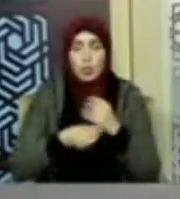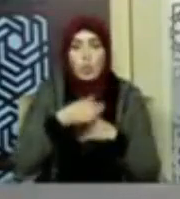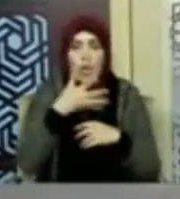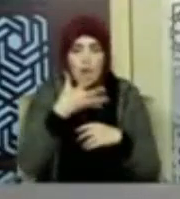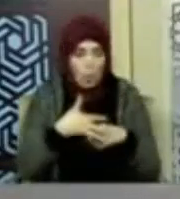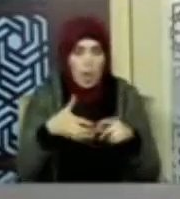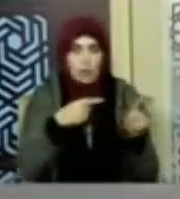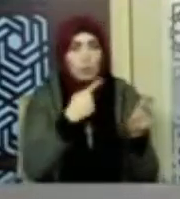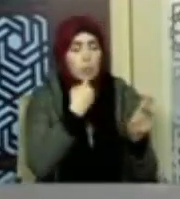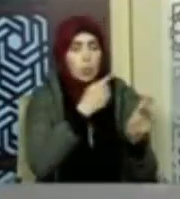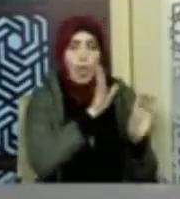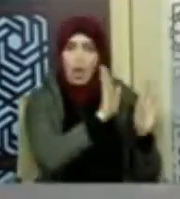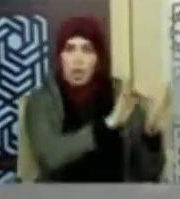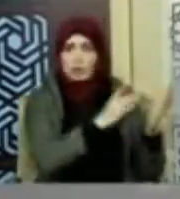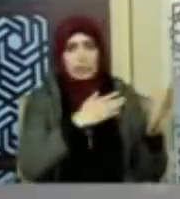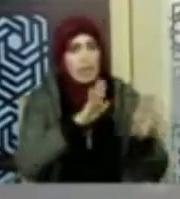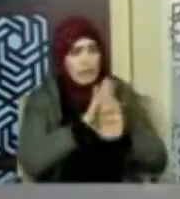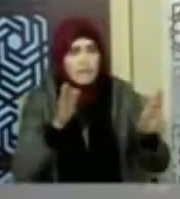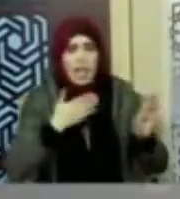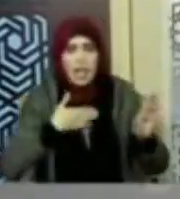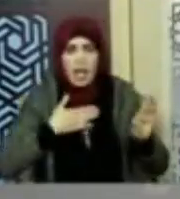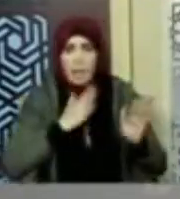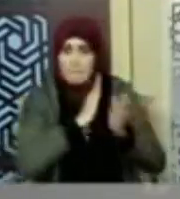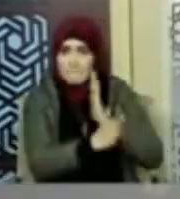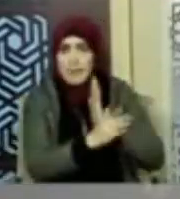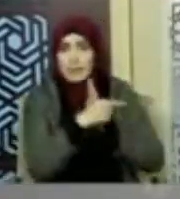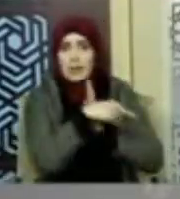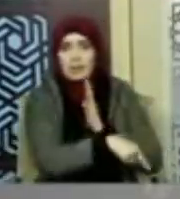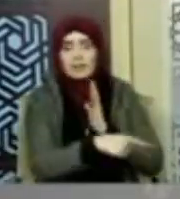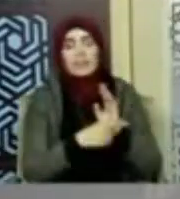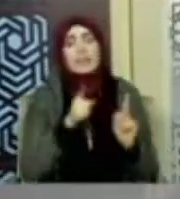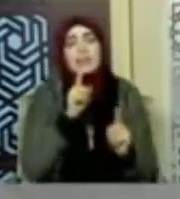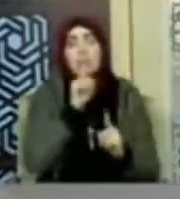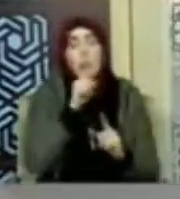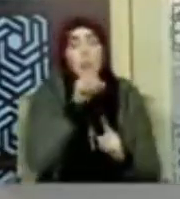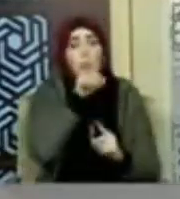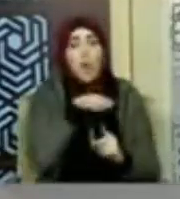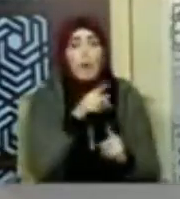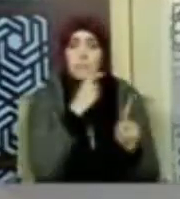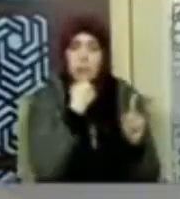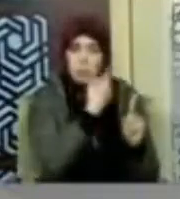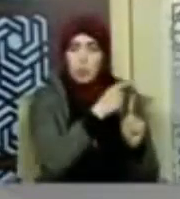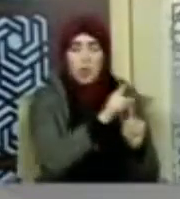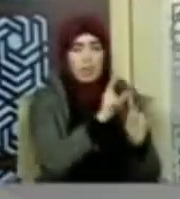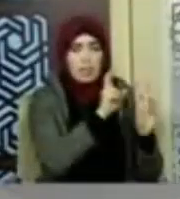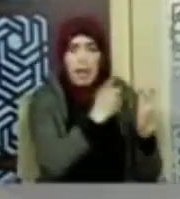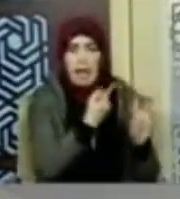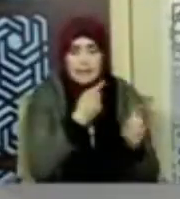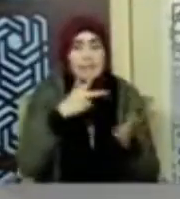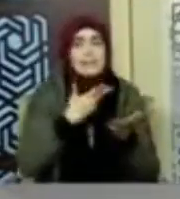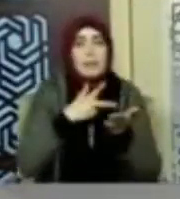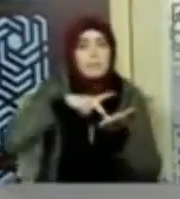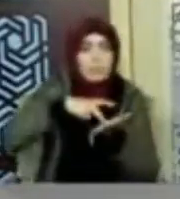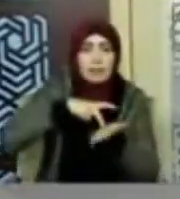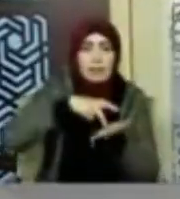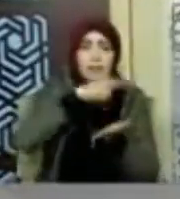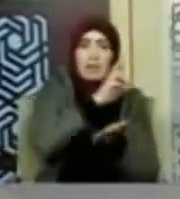نكفيك، لقد رخص لك النبي صلى الله عليه وسلم. فماذا قال لهم؟ قال